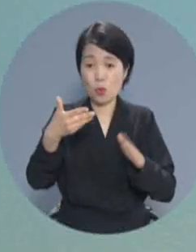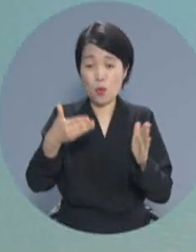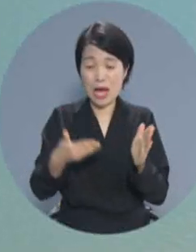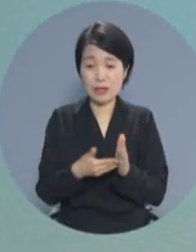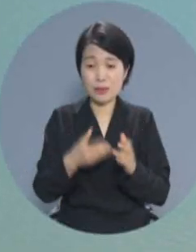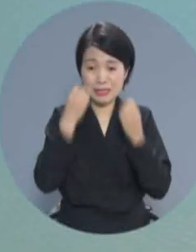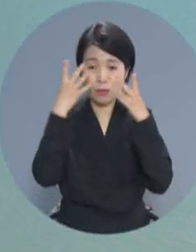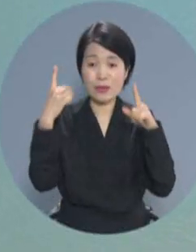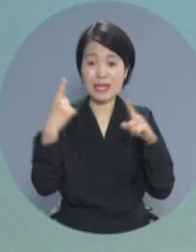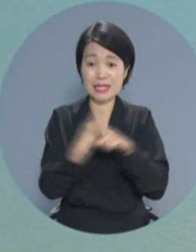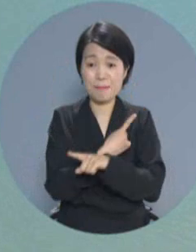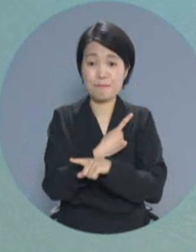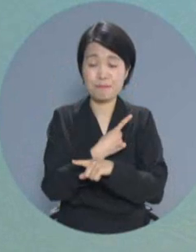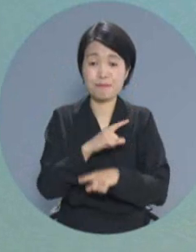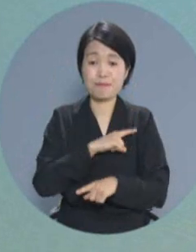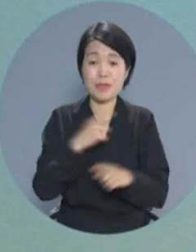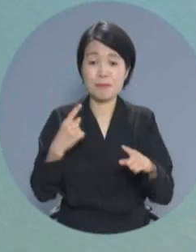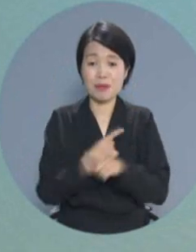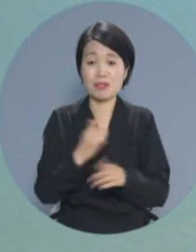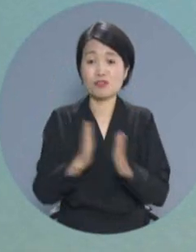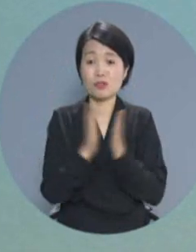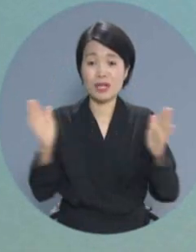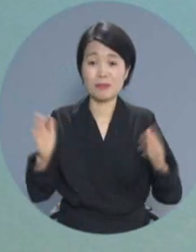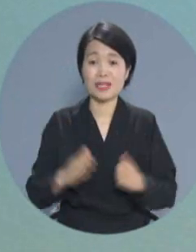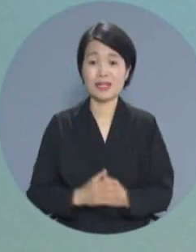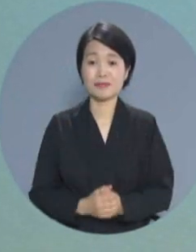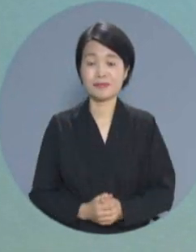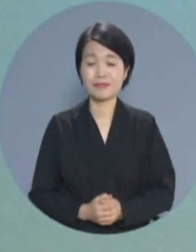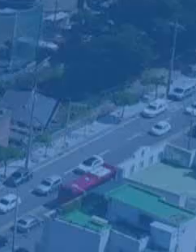출발선에 섰습니다. MBC 뉴스 신광합니다.